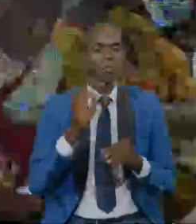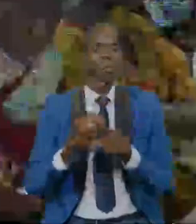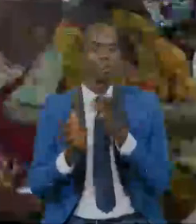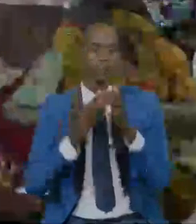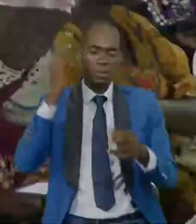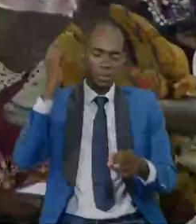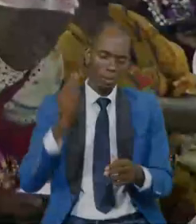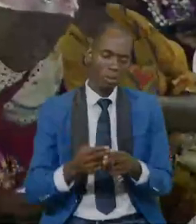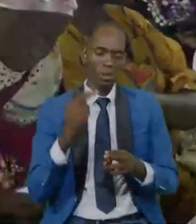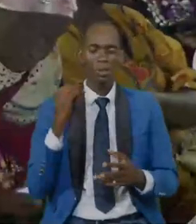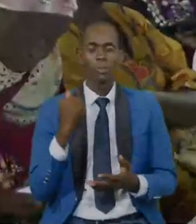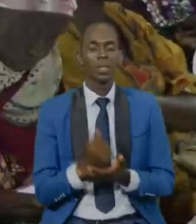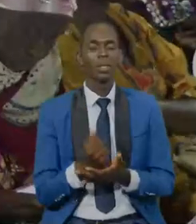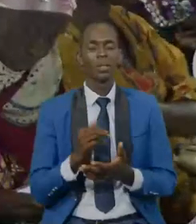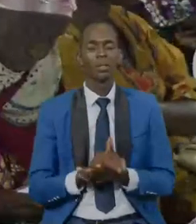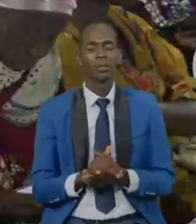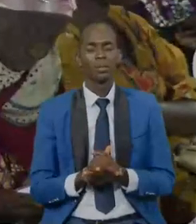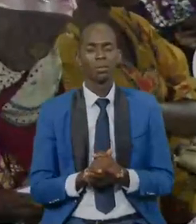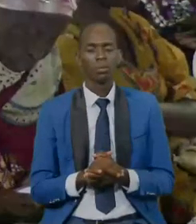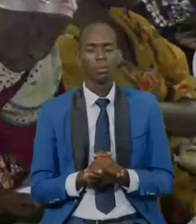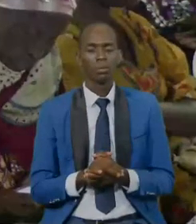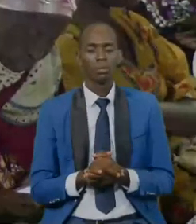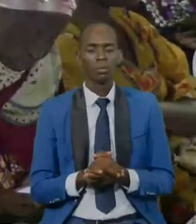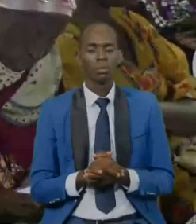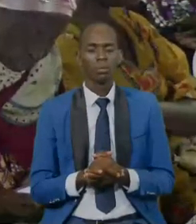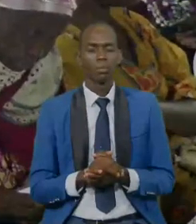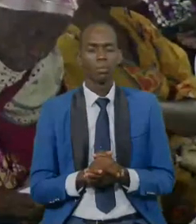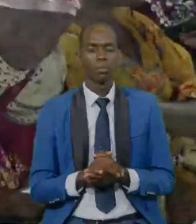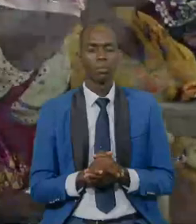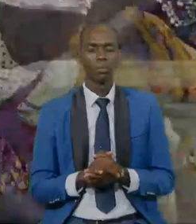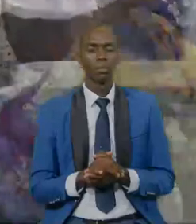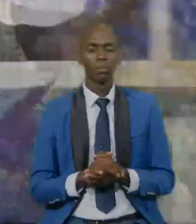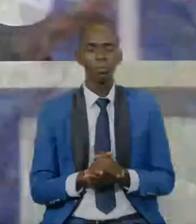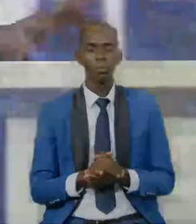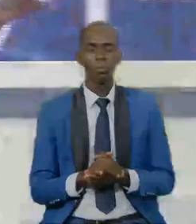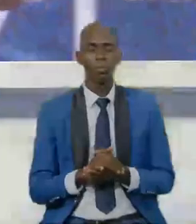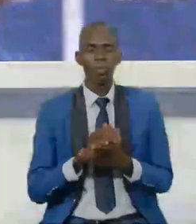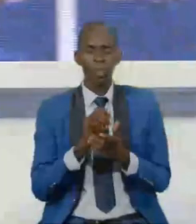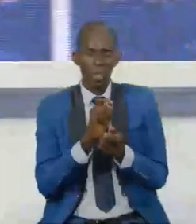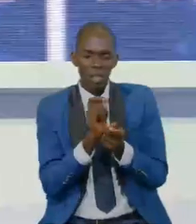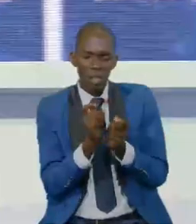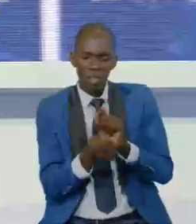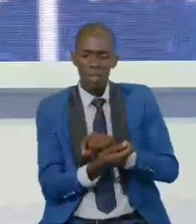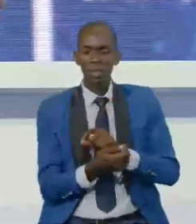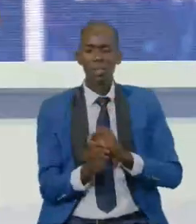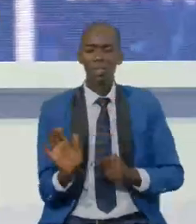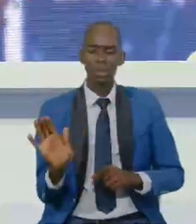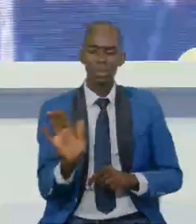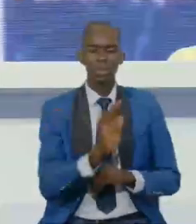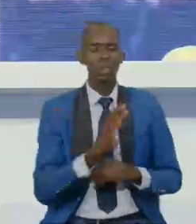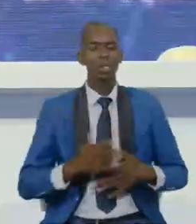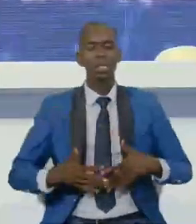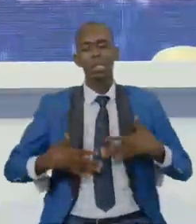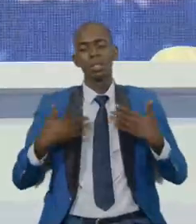je prie, Seigneur, que tu leur pardonnes, que tu les délivres au nom de Jésus-Christ. Change leur vie.